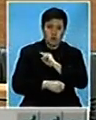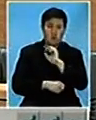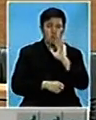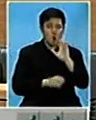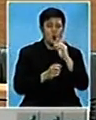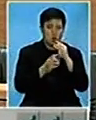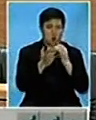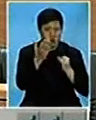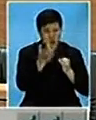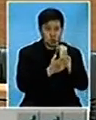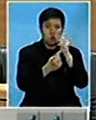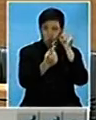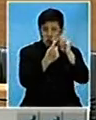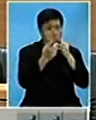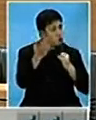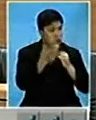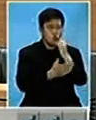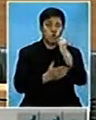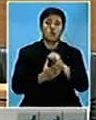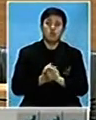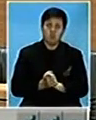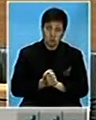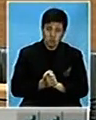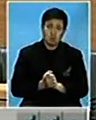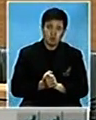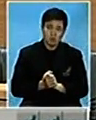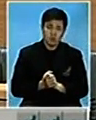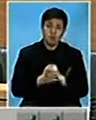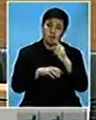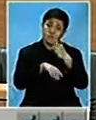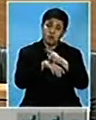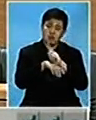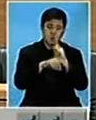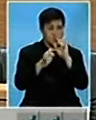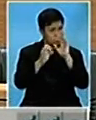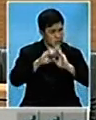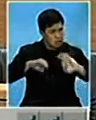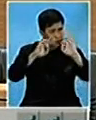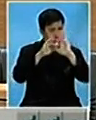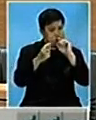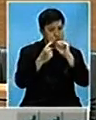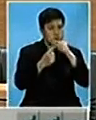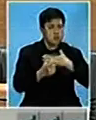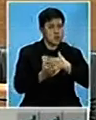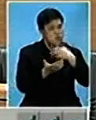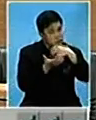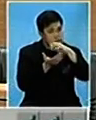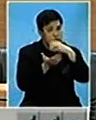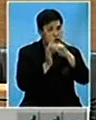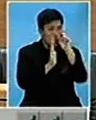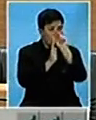ได้ตอบโจทย์ในเรื่องเหล่านั้นด้วยท่านประธานครับเรื่องที่สำคัญที่สุดของหลักความเป็นกฎหม